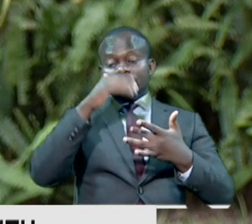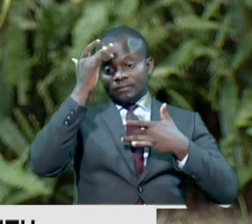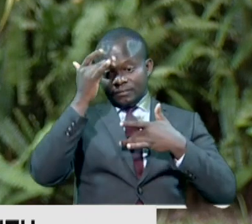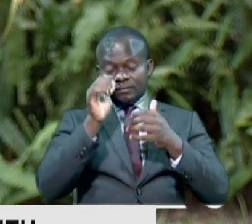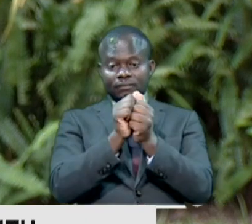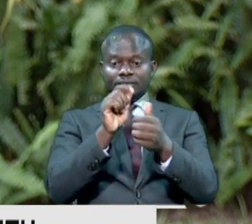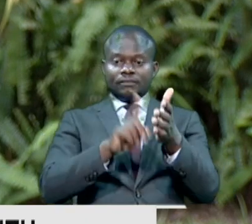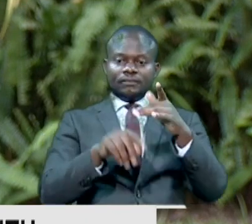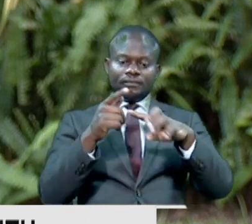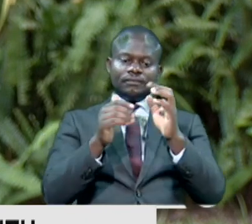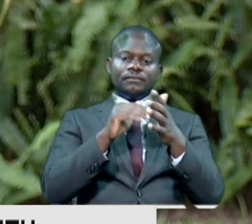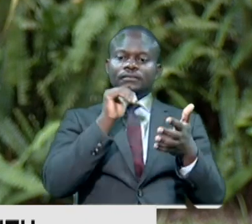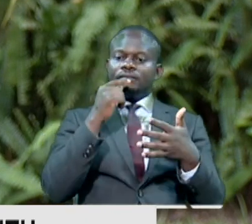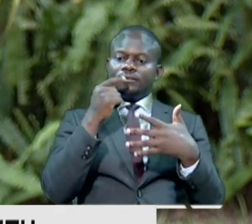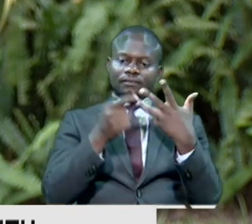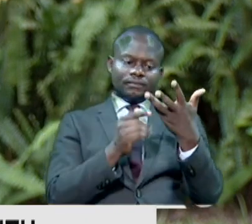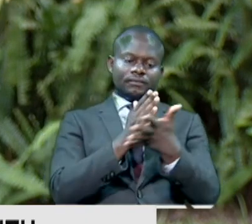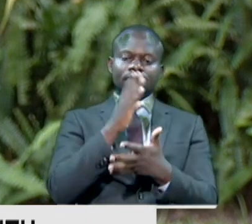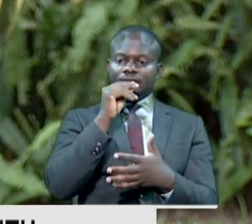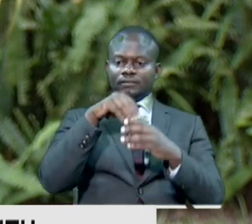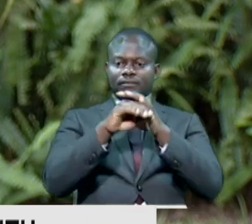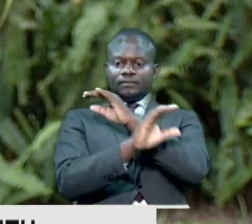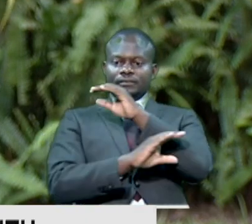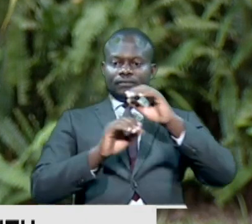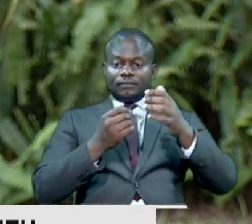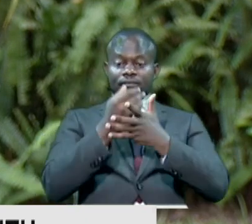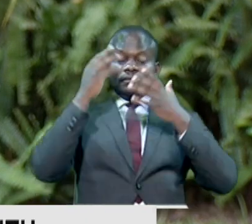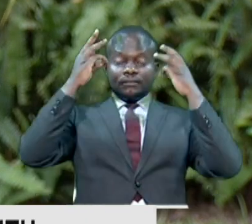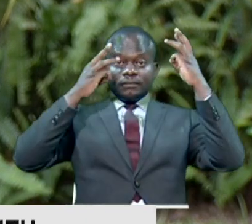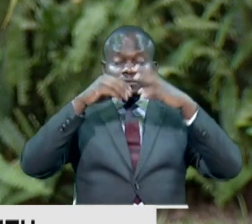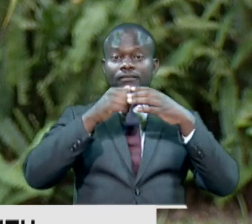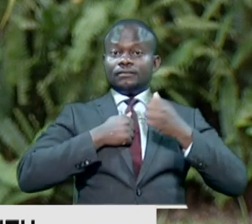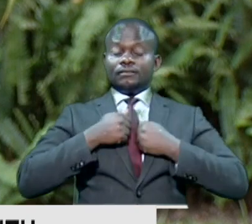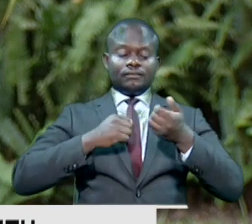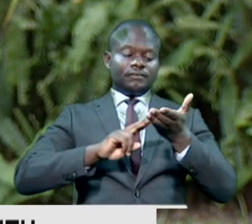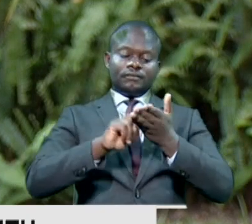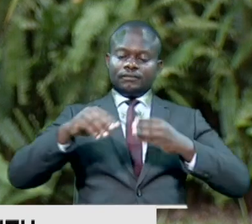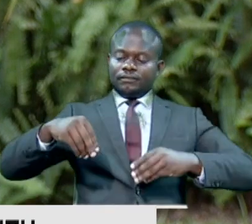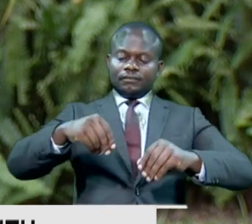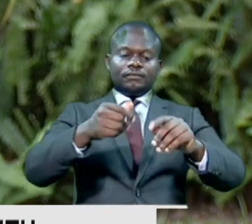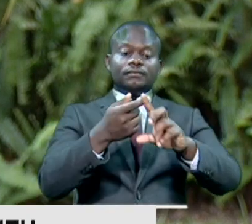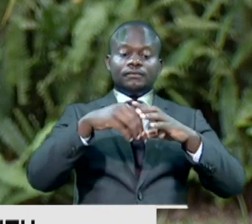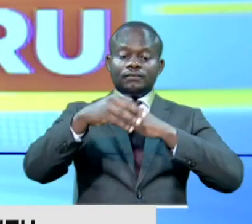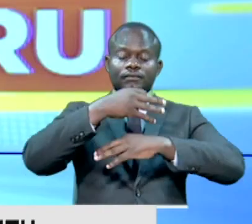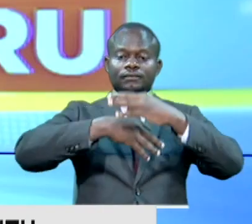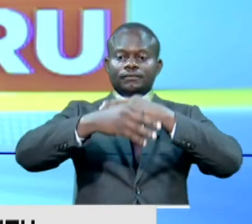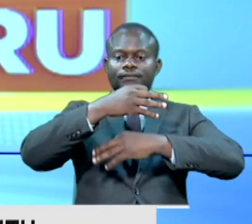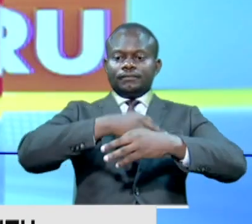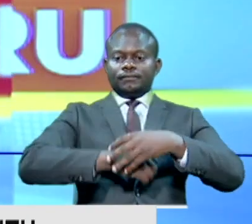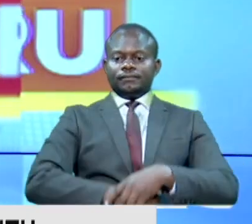n'iki ariko ntabwo ari ibintu twavuga mu gihugu ngo biteye impungenge mu Rwanda kuba dukoresha ifumbire mva Rwanda